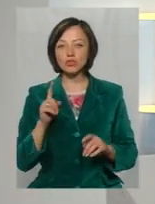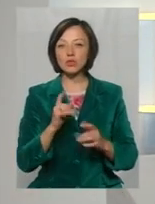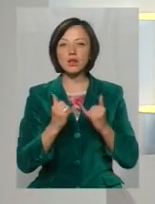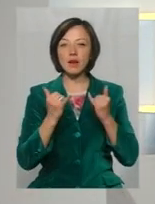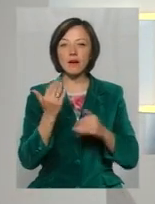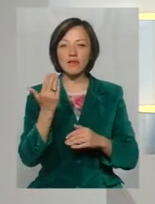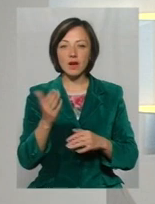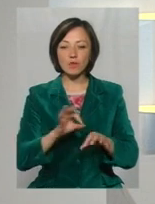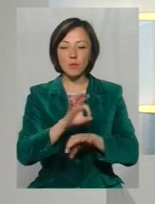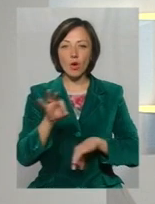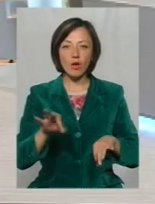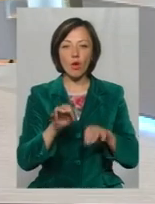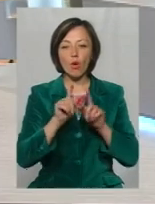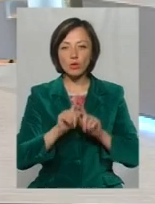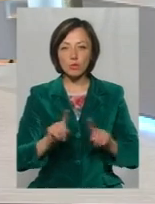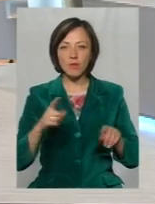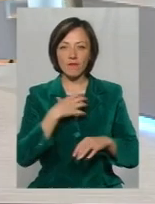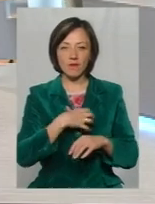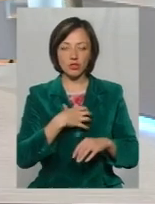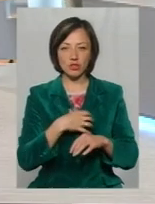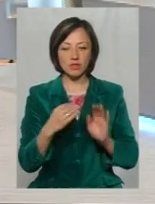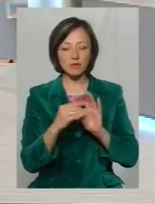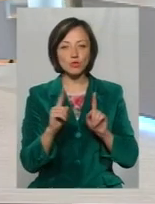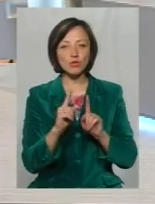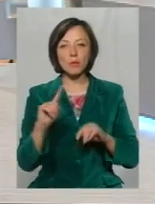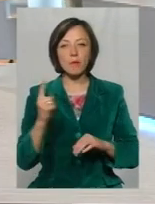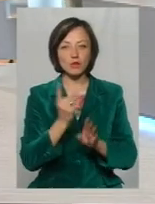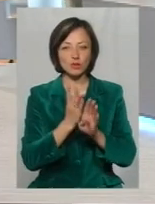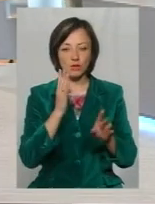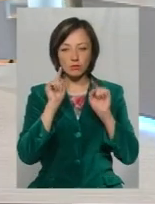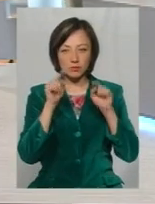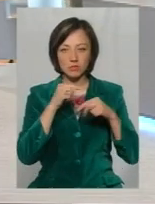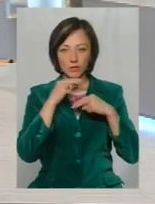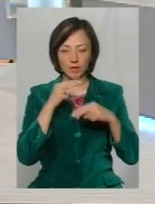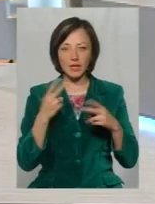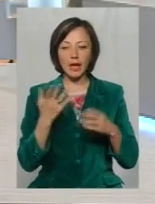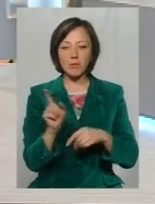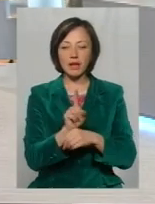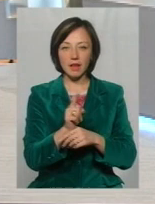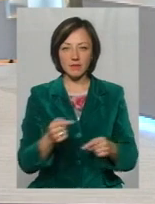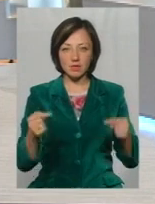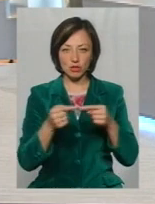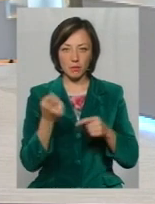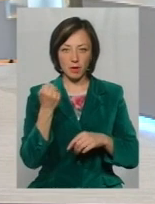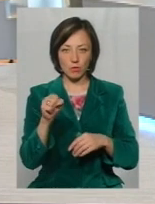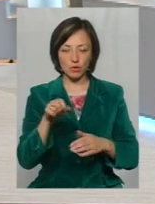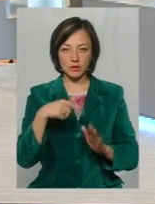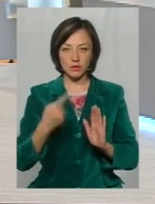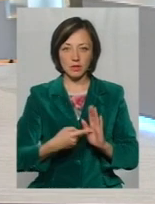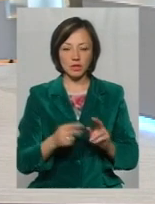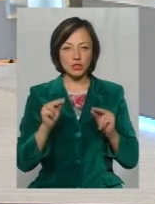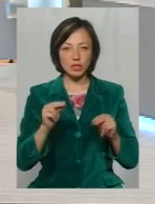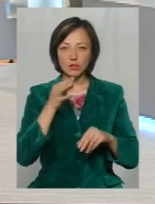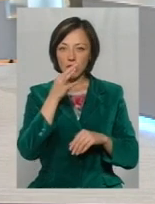є от особливо переконливим? Що насамперед, за якими критеріями визначаєте переможців? Ну, чесно